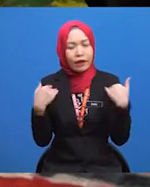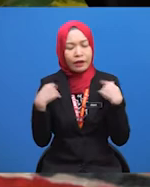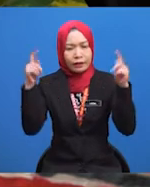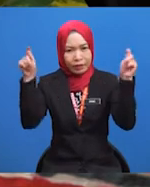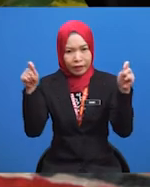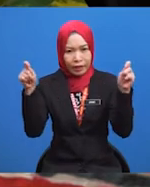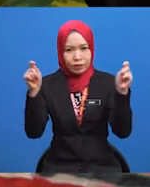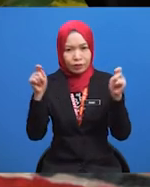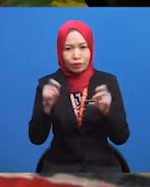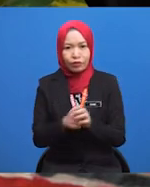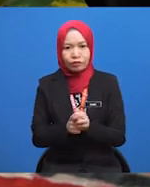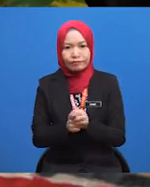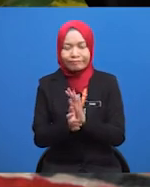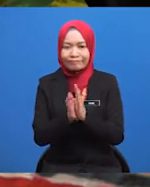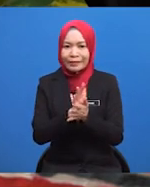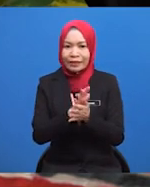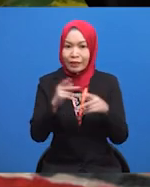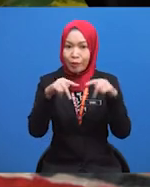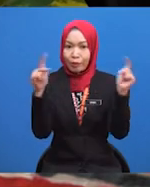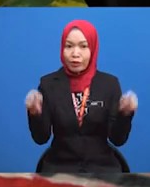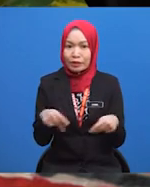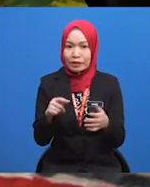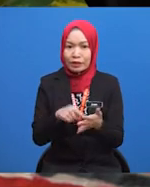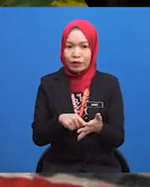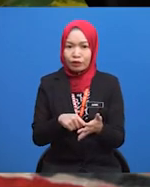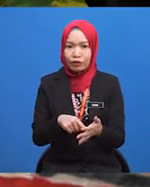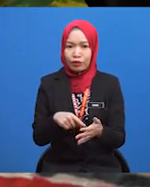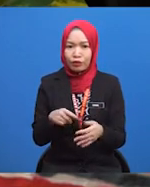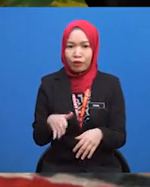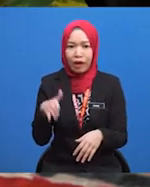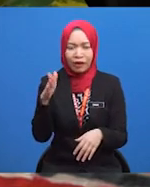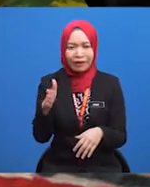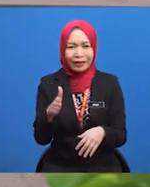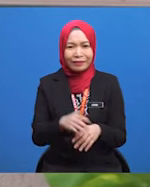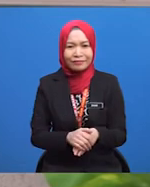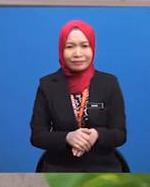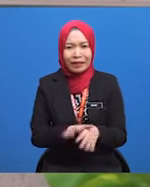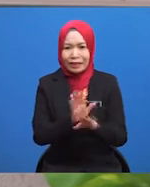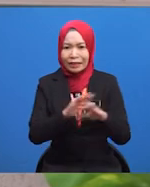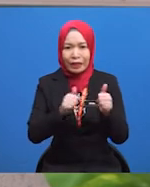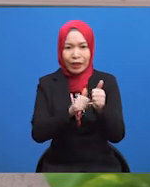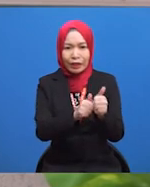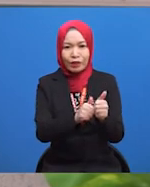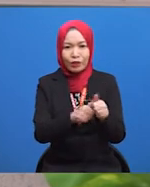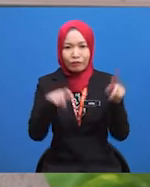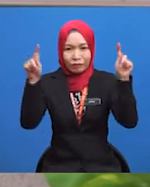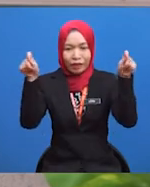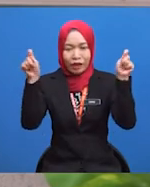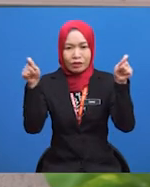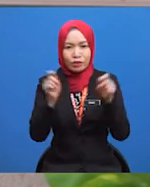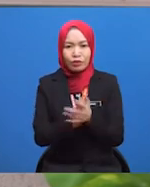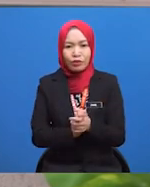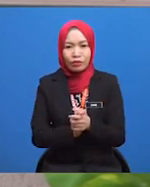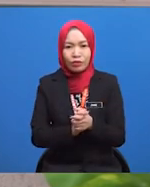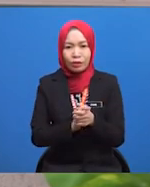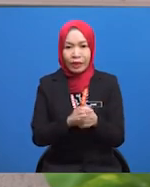poster bahkan dihasilkan itu akan menyimpang dari segi mesej, kesesuaian tipografi